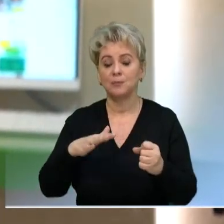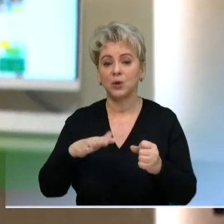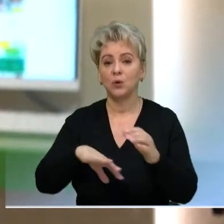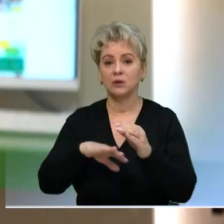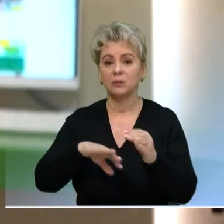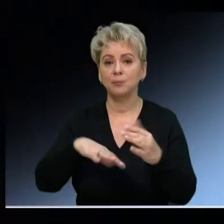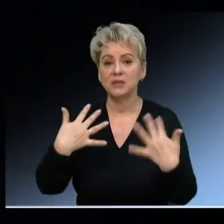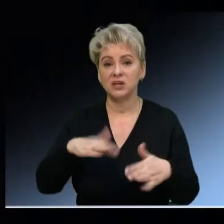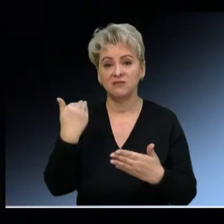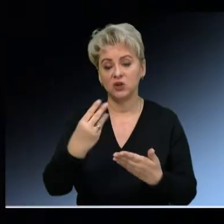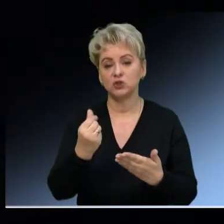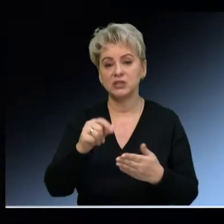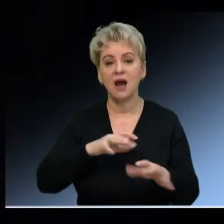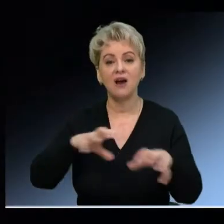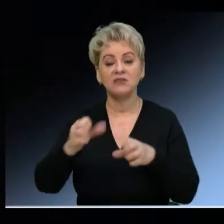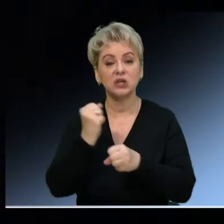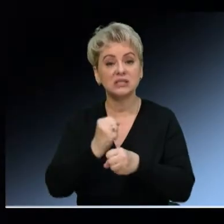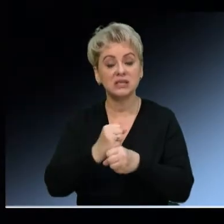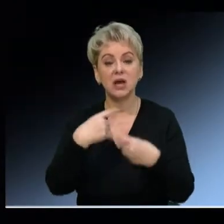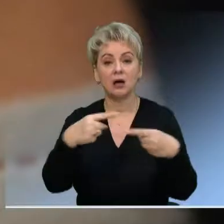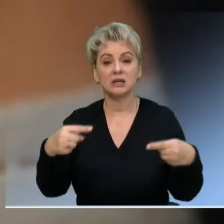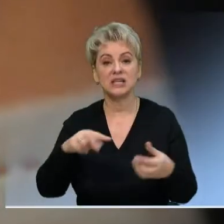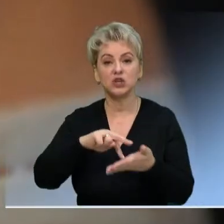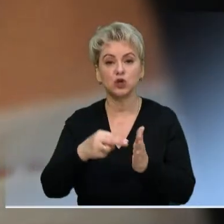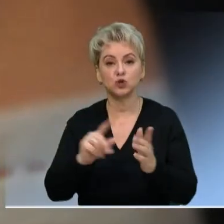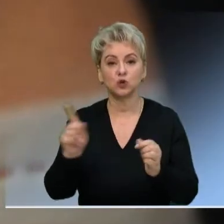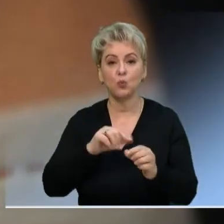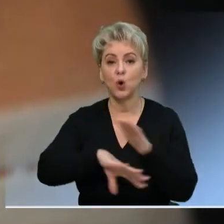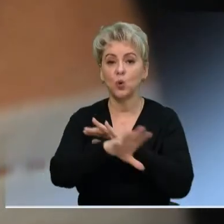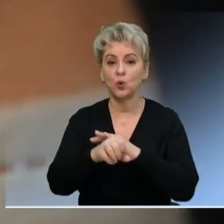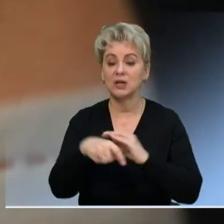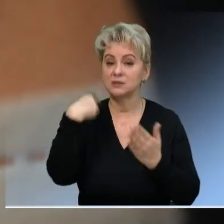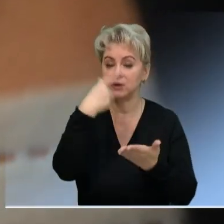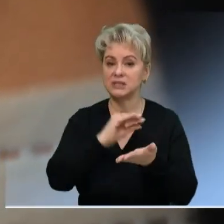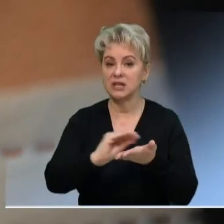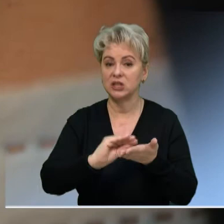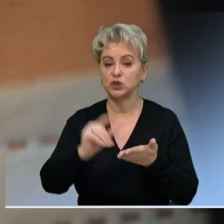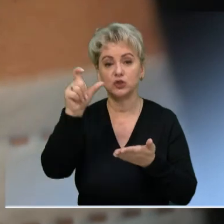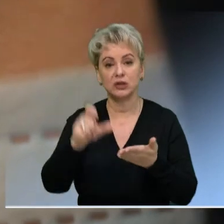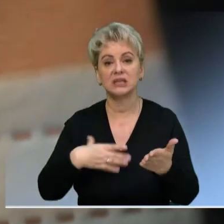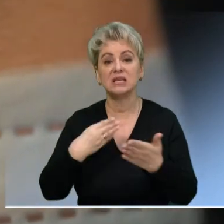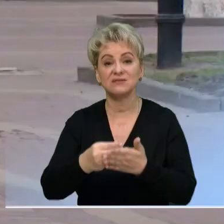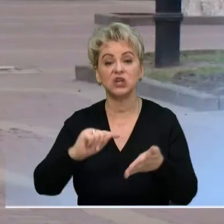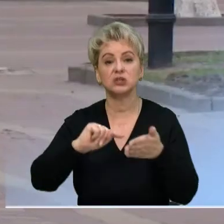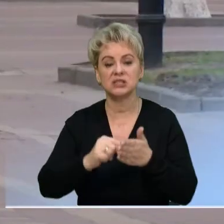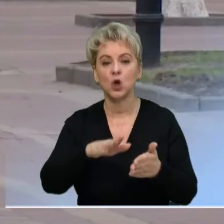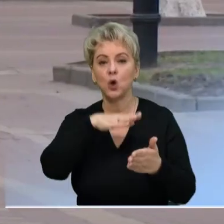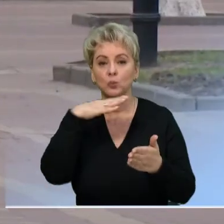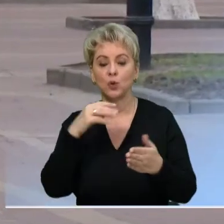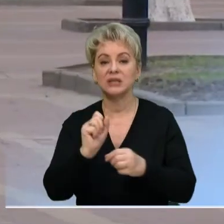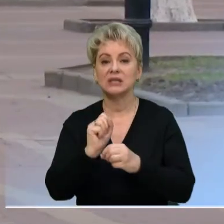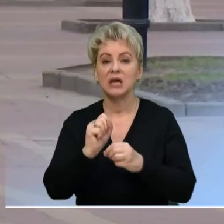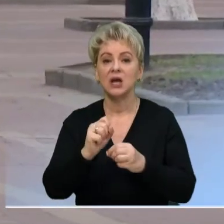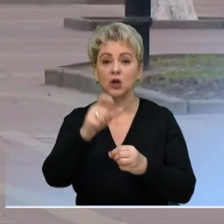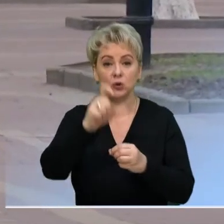а огорчение. Аферисты разрабатывают различные схемы, чтобы украсть персональные данные человека для собственных целей. Многие из